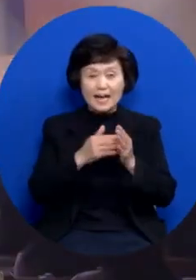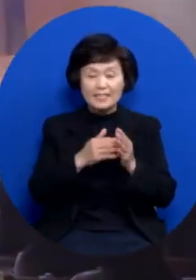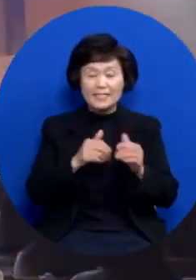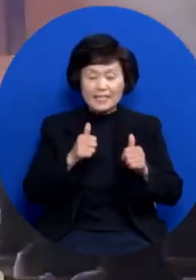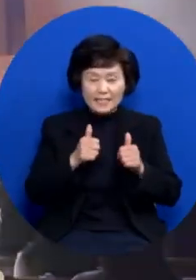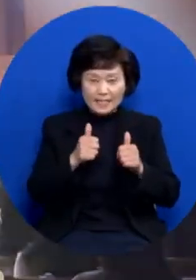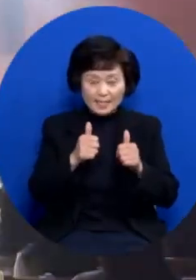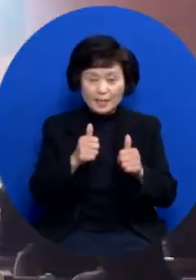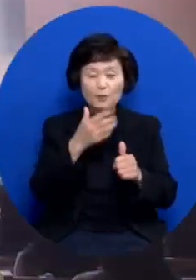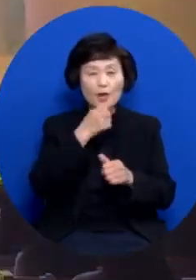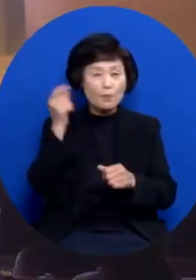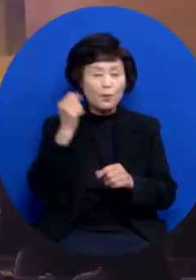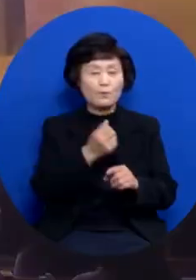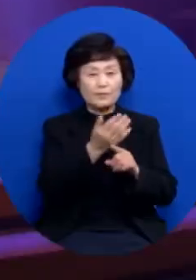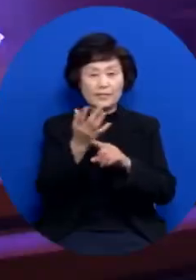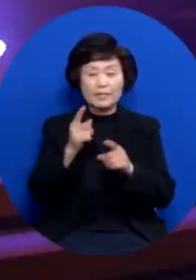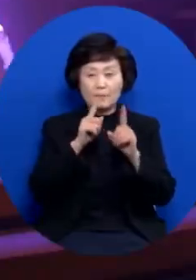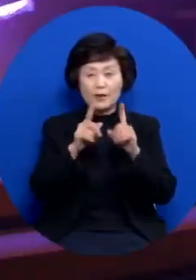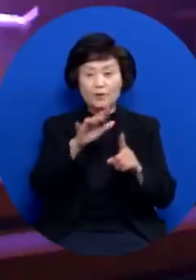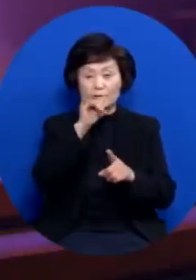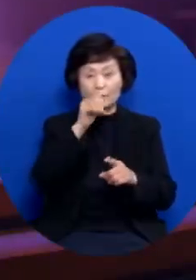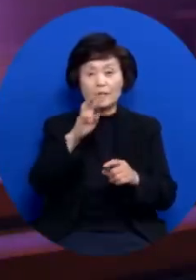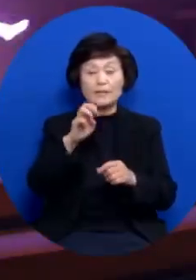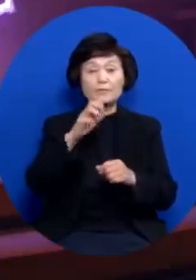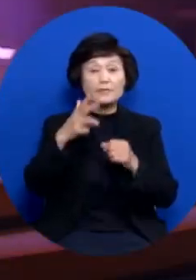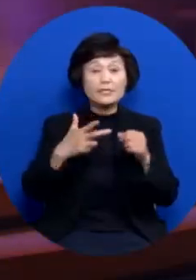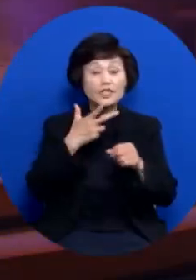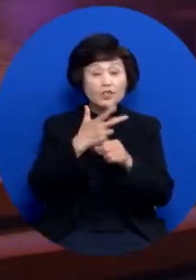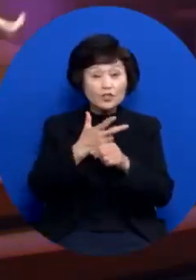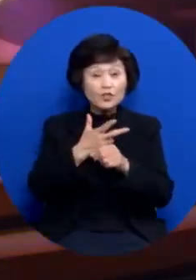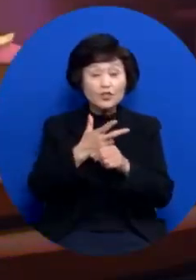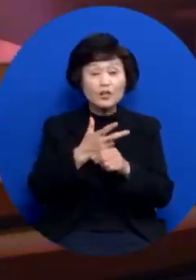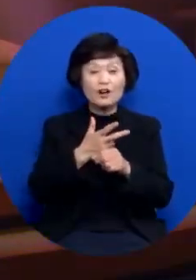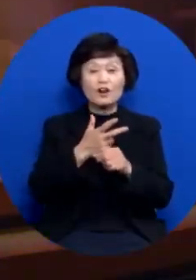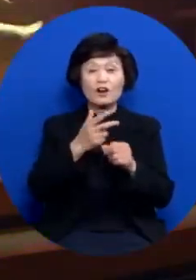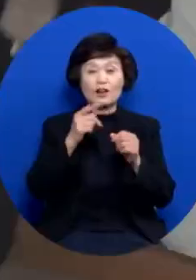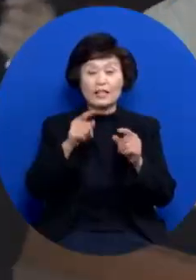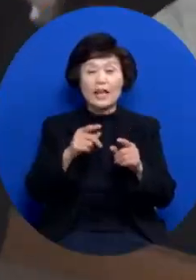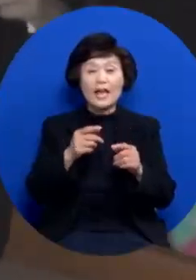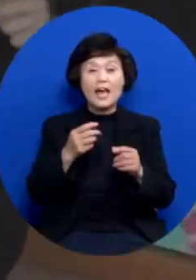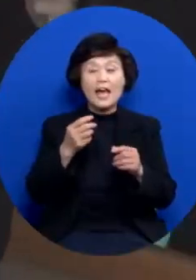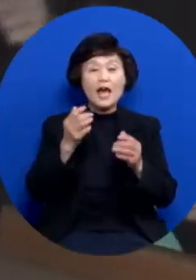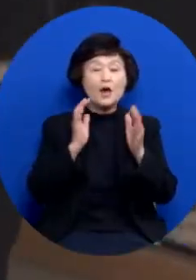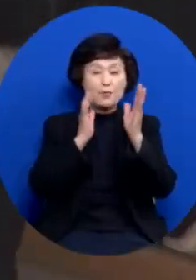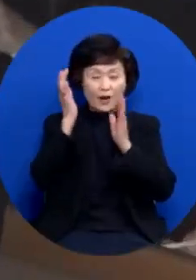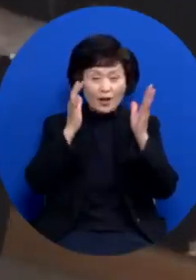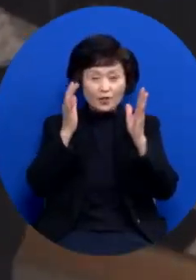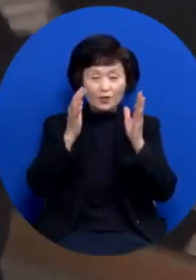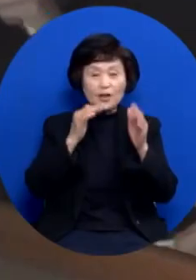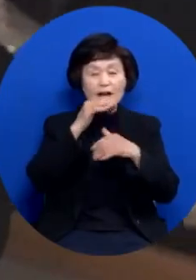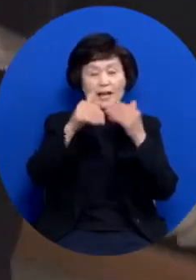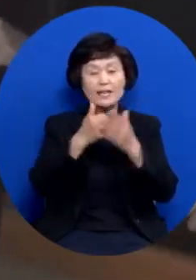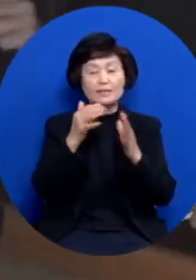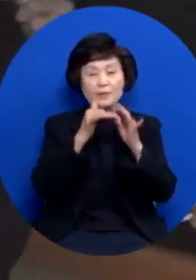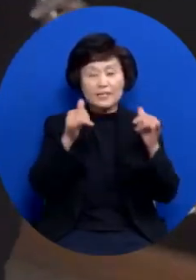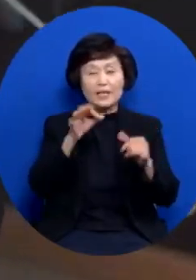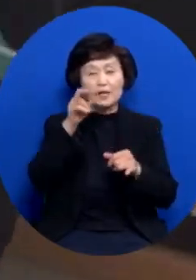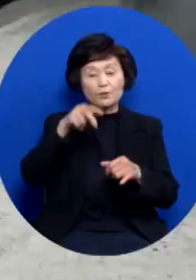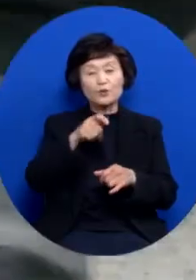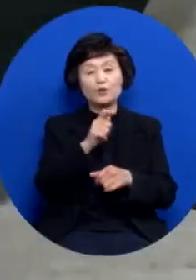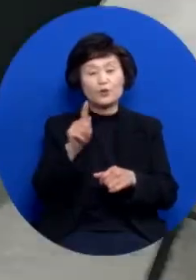오는 26일 설립 37주년 기념 행사의 일환으로 창작 뮤지컬 하나님의 사람 유관순을 공연할 예정입니다.